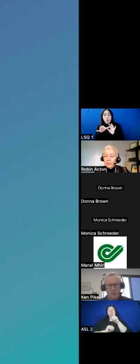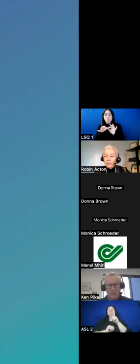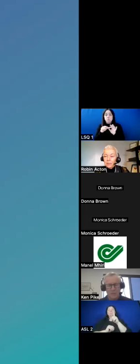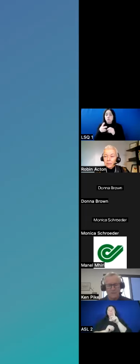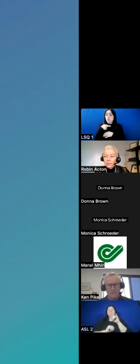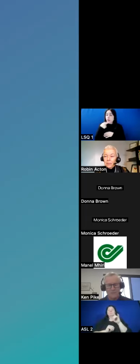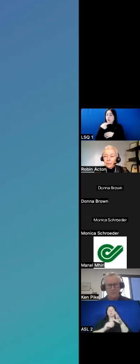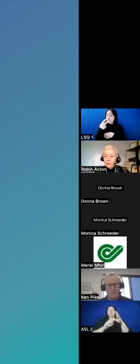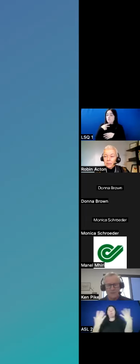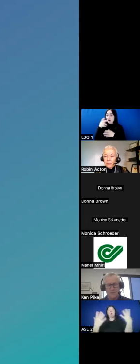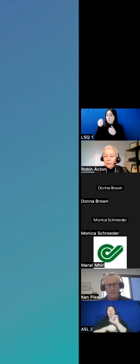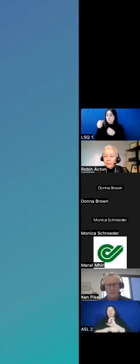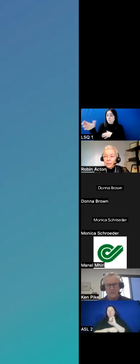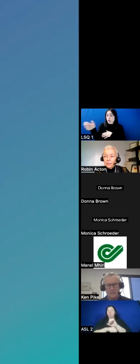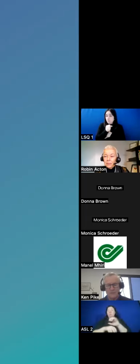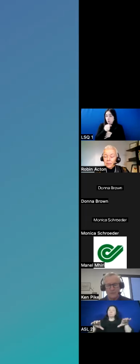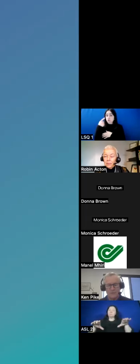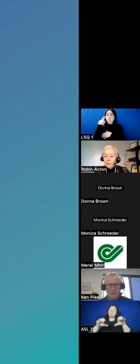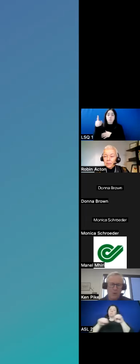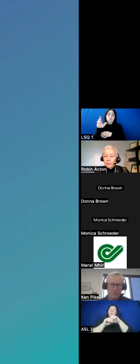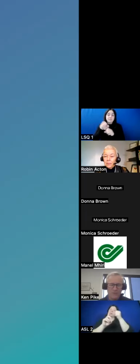des décisions des gens dans le système de santé.